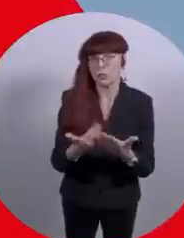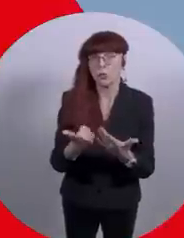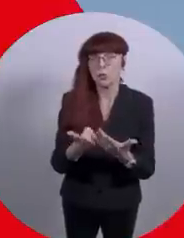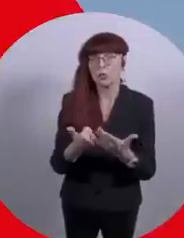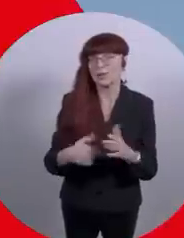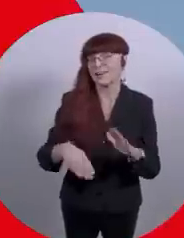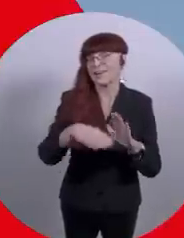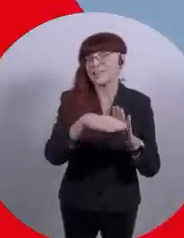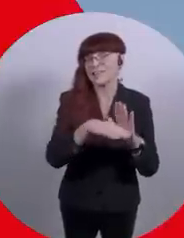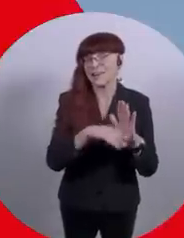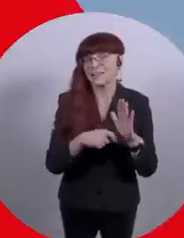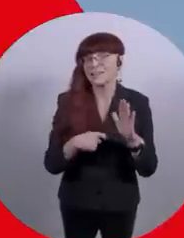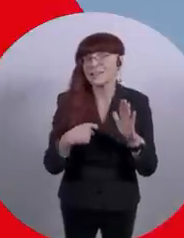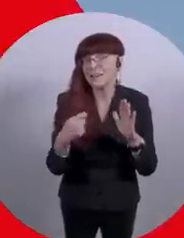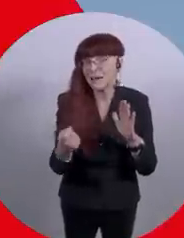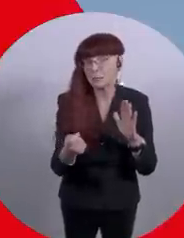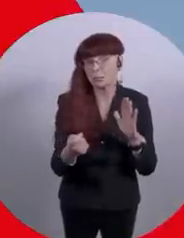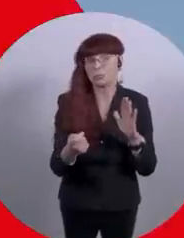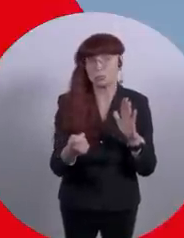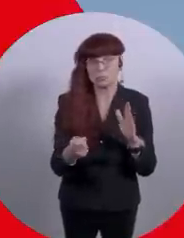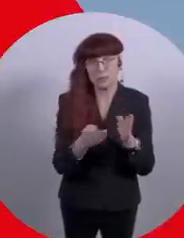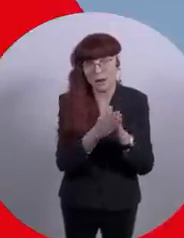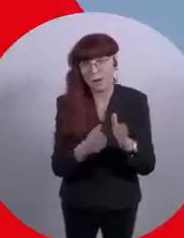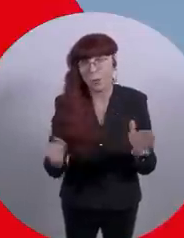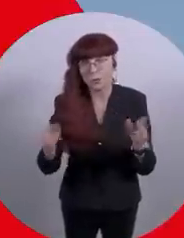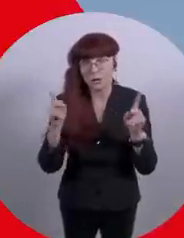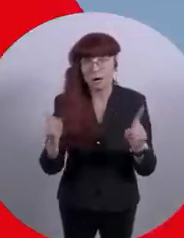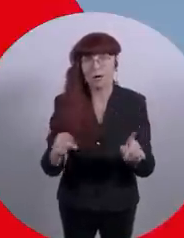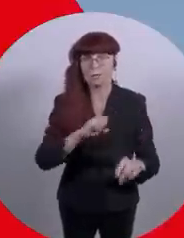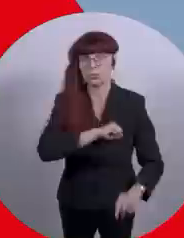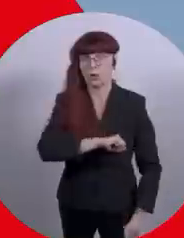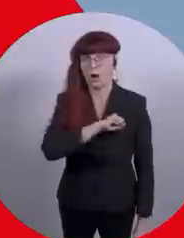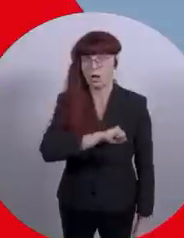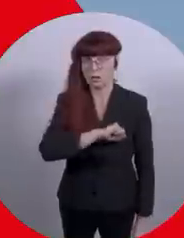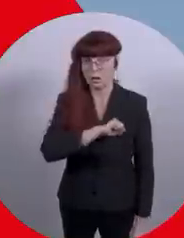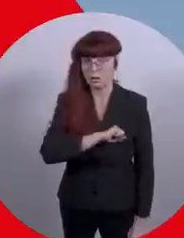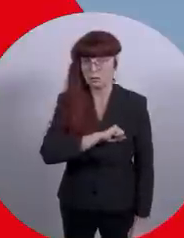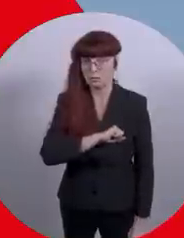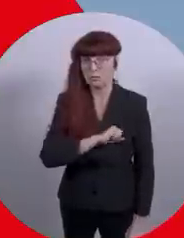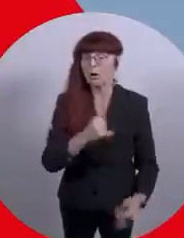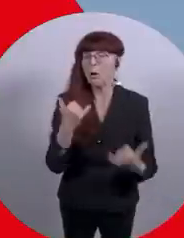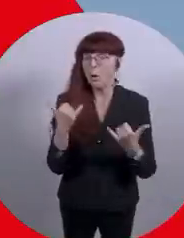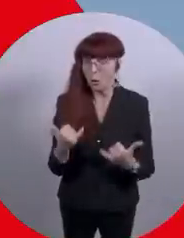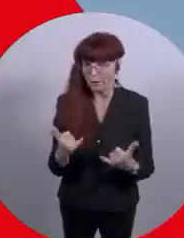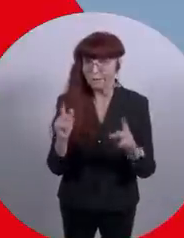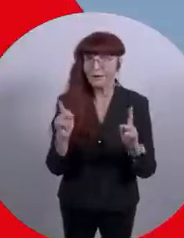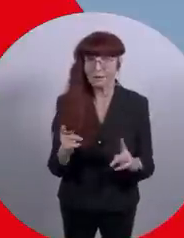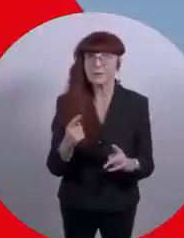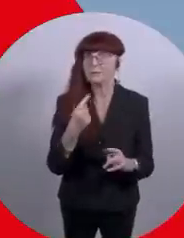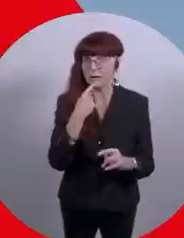Legislaturperiode durchhält und ich kann euch heute an dieser Stelle sagen